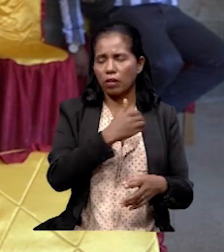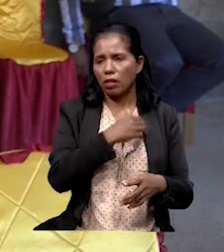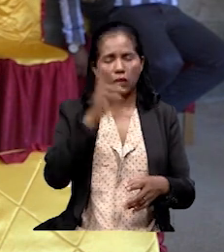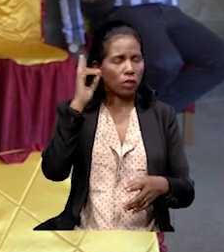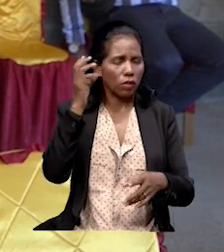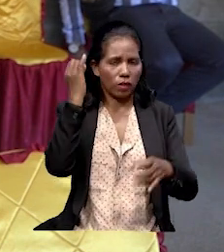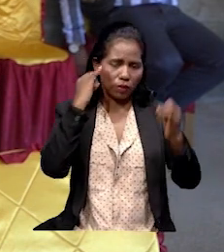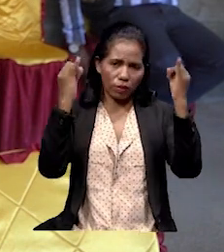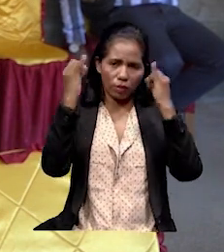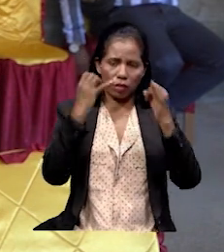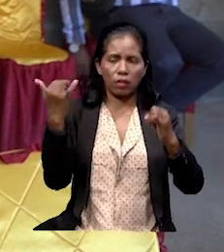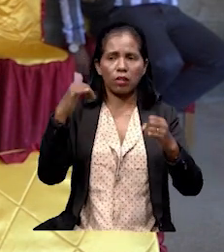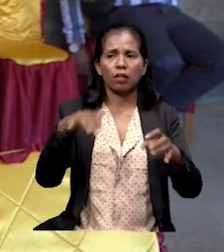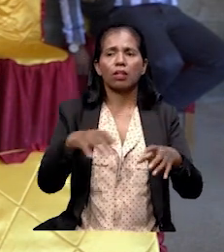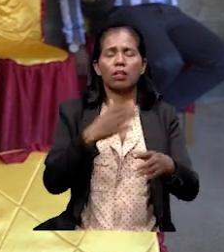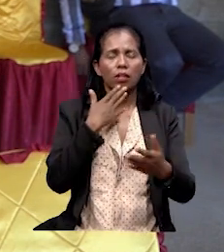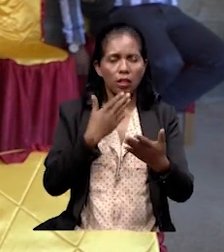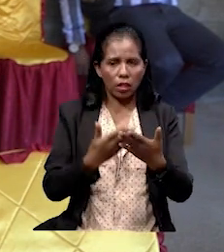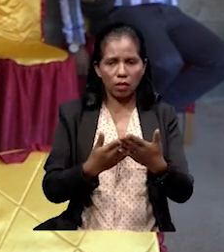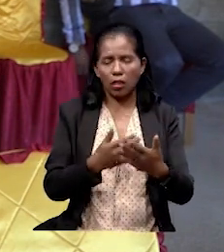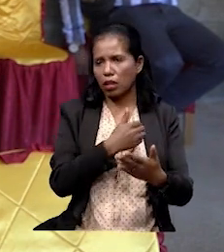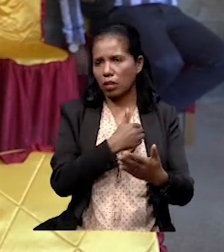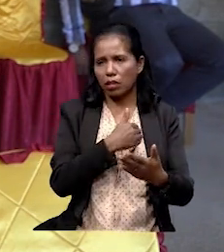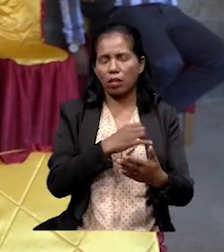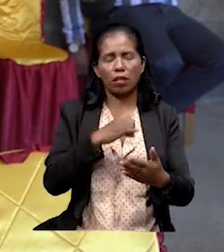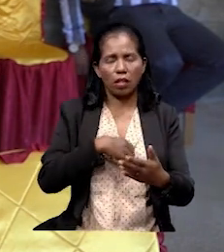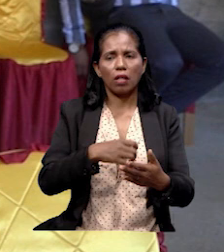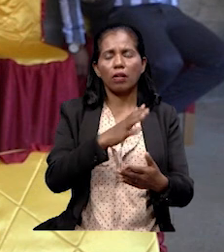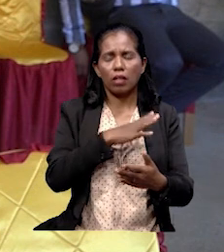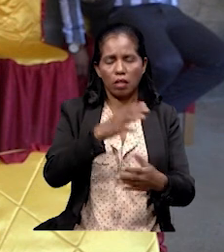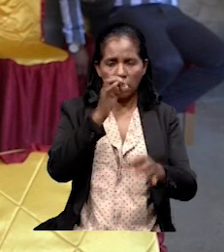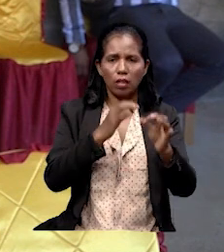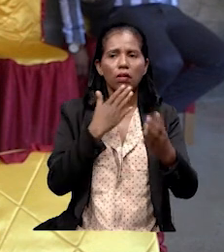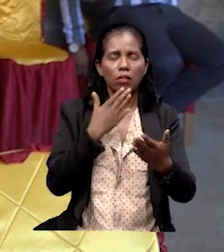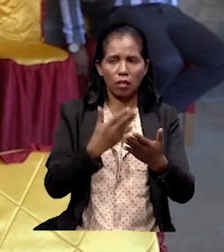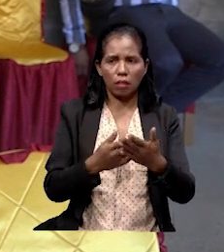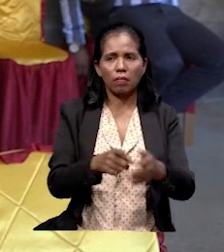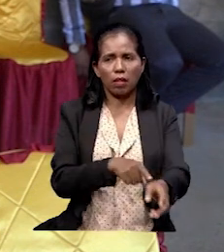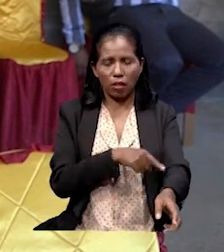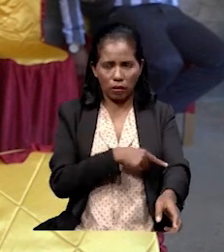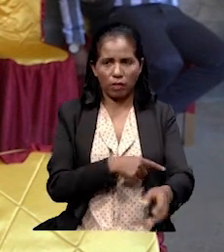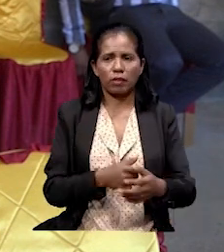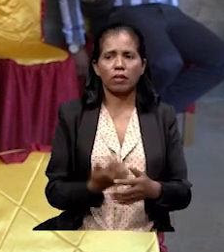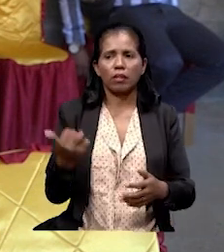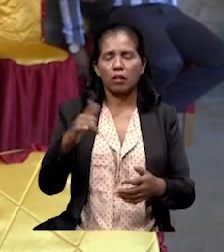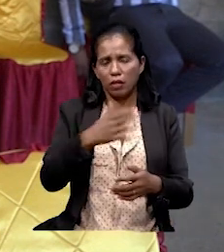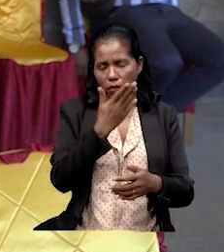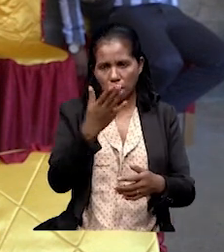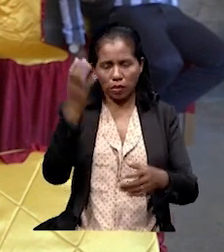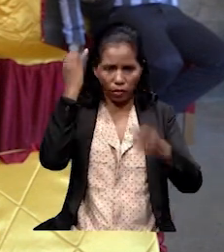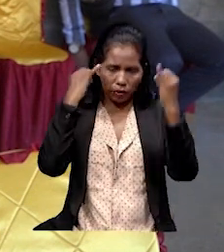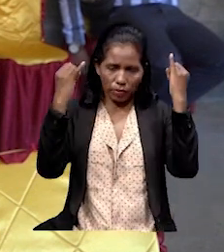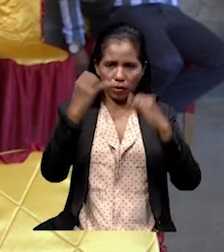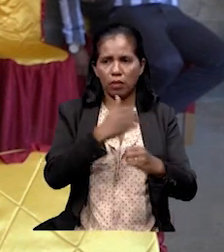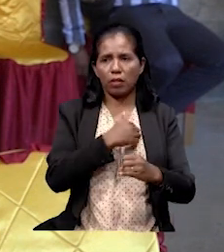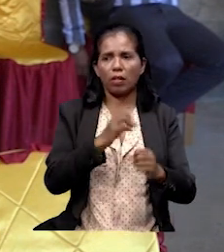sernia sernia máquina ne dia kona kalai. Ma espera ka ta dia kona teman ekpe kleurona si te bose informasaun di sidau